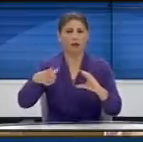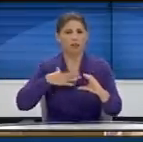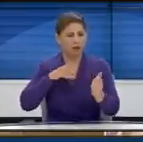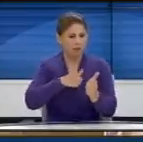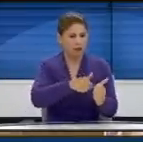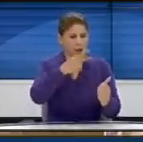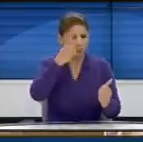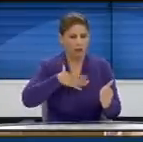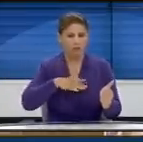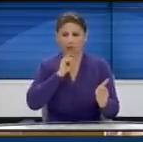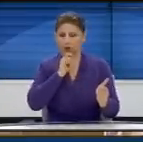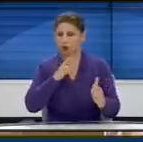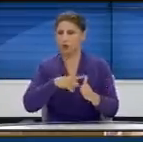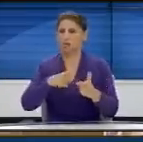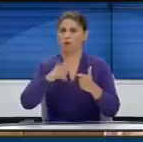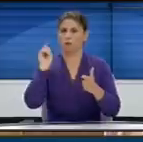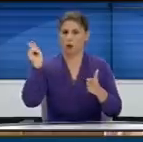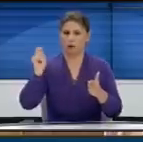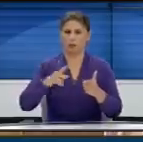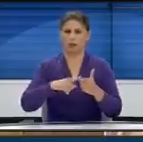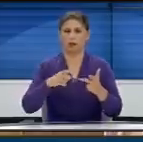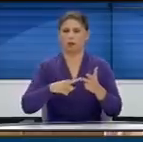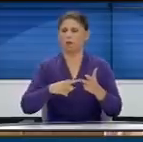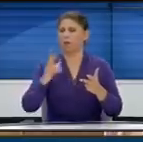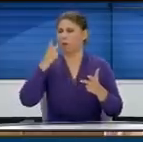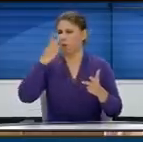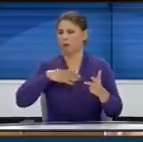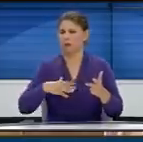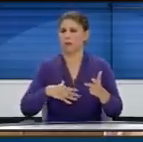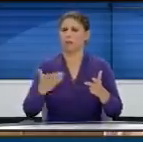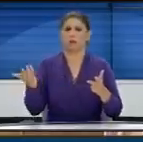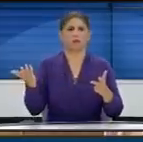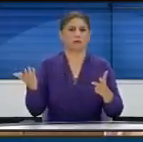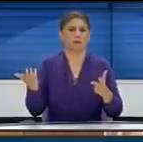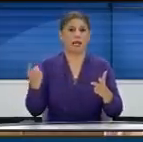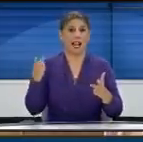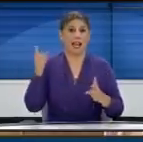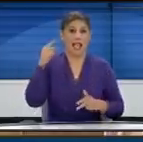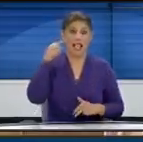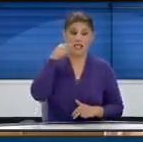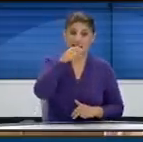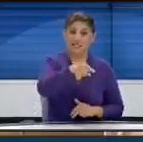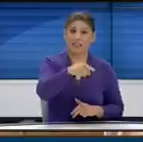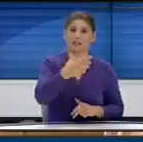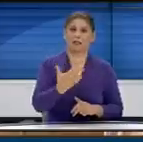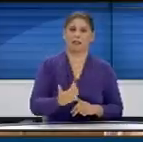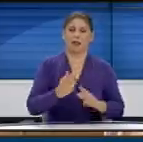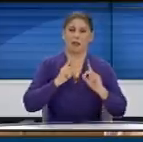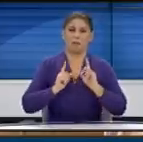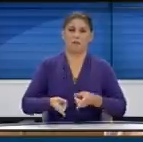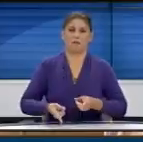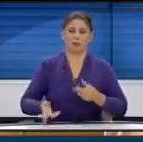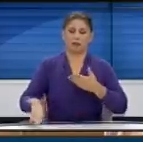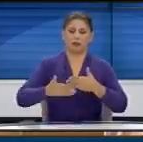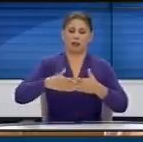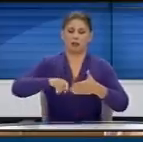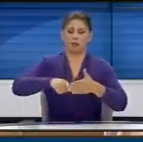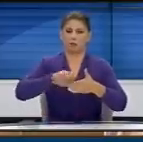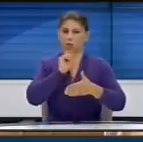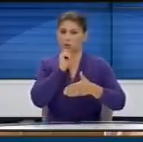θέλετε, δημοσιογράφο, πολιτικό, οποιονδήποτε, ακτιβιστή, αλλά εσείς να παίρνετε αποφάσεις και κλεισμένων των